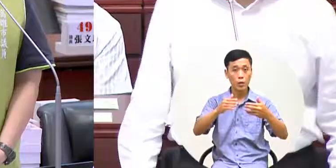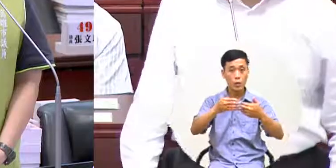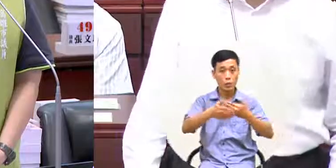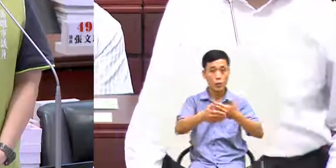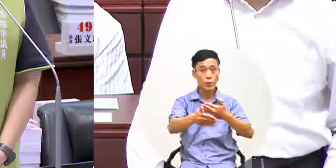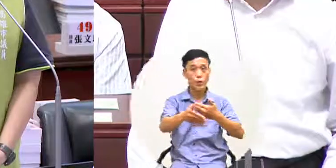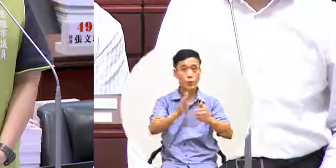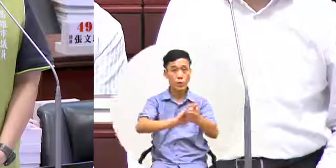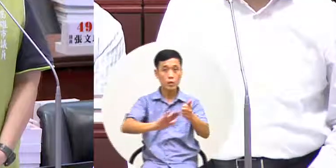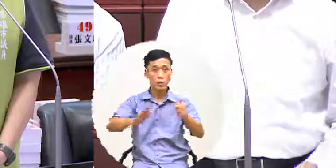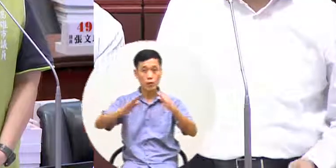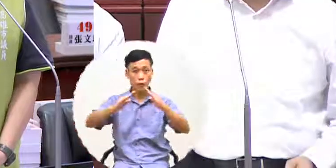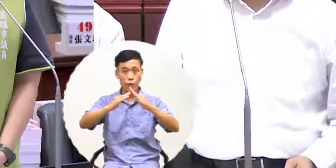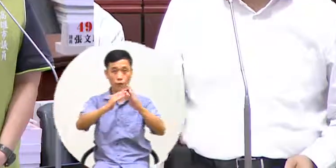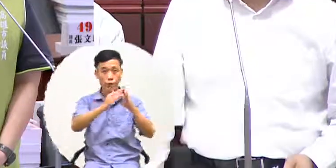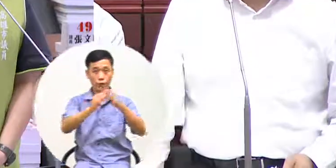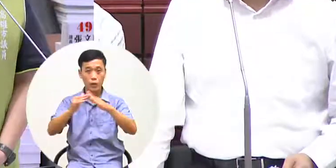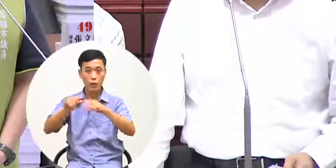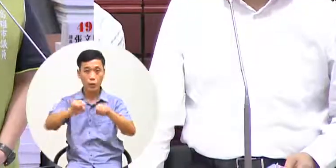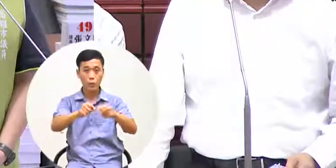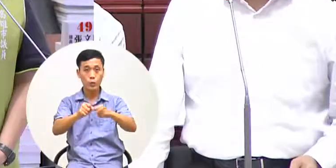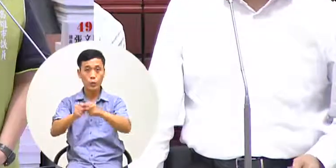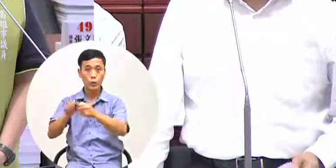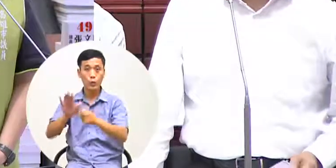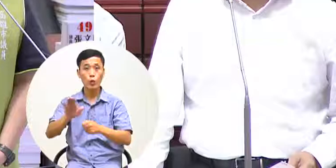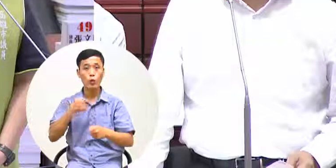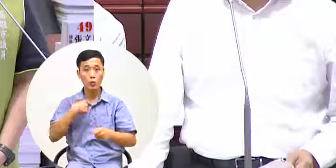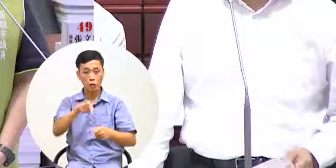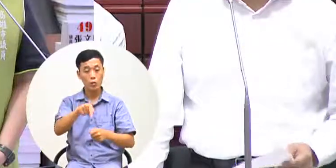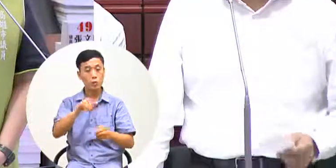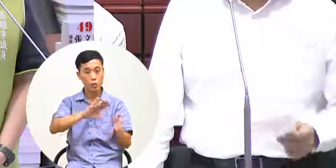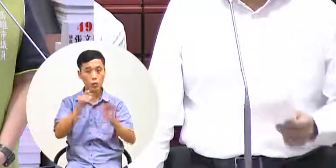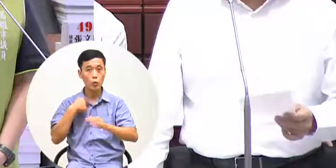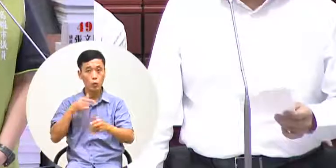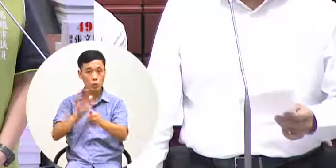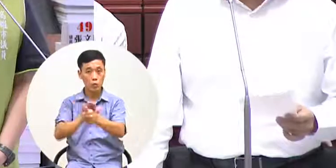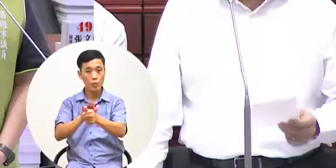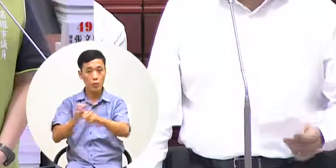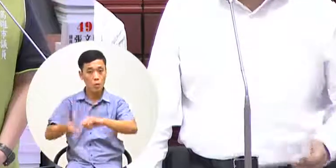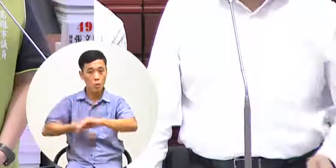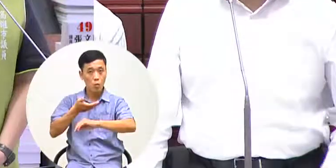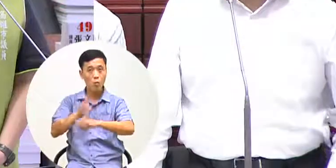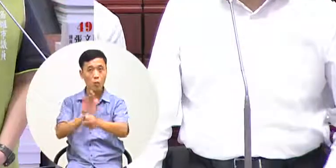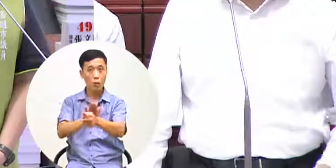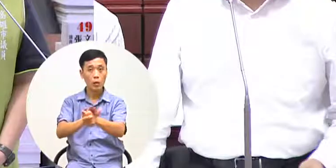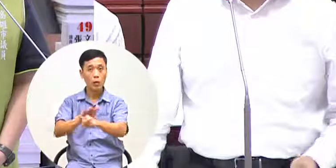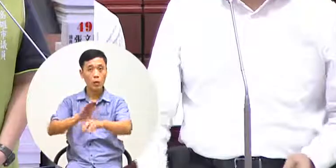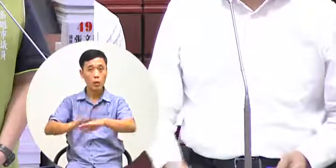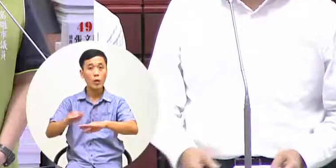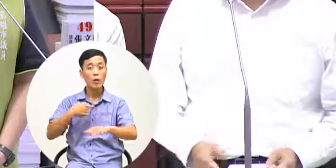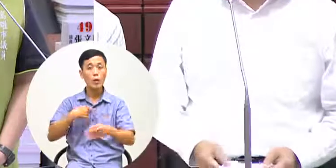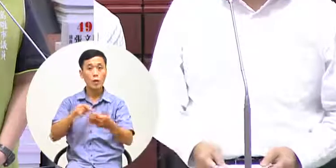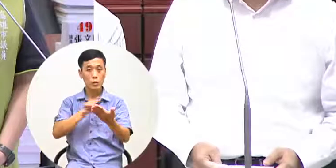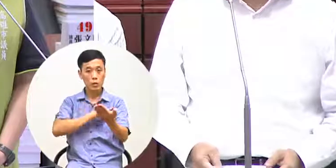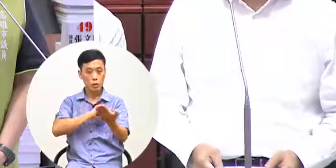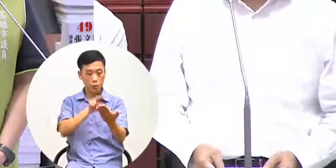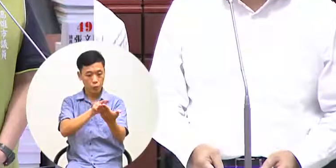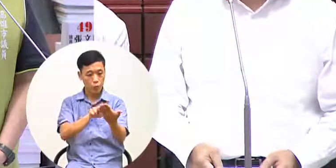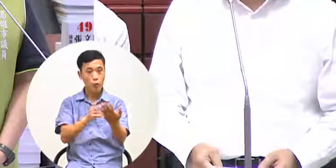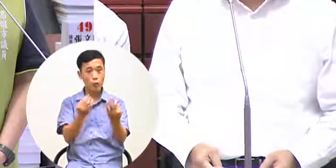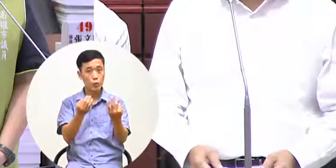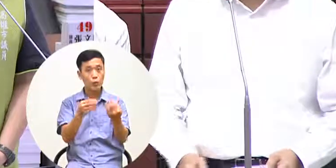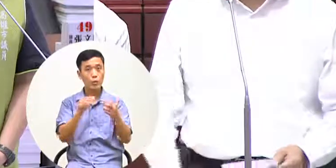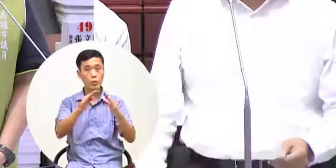们会全力来协助他们啦。那我手上的数据哈，整个零损有